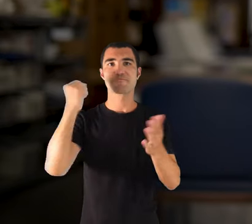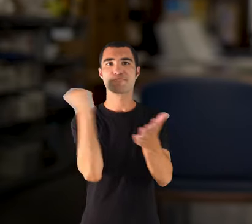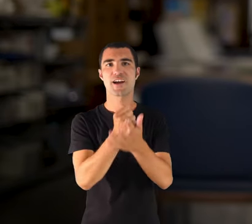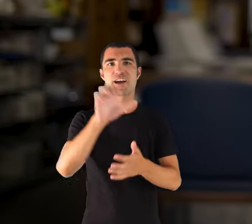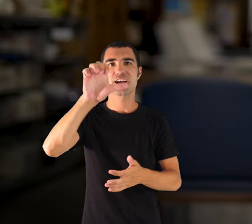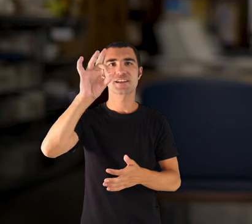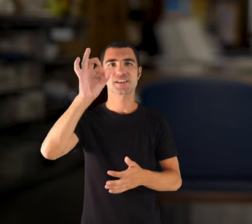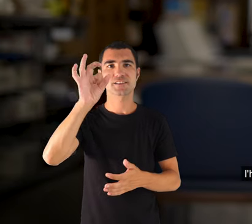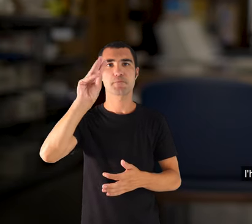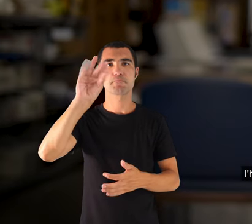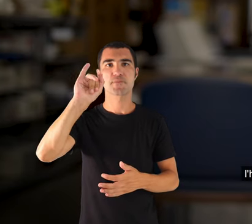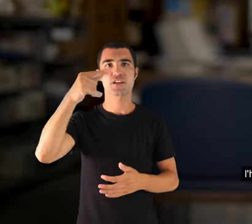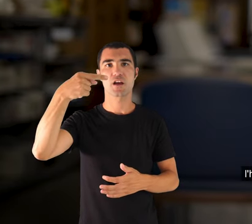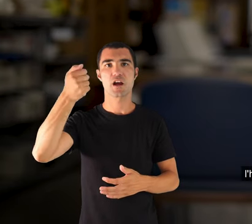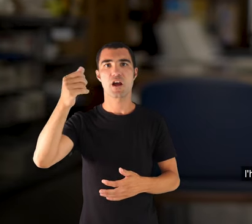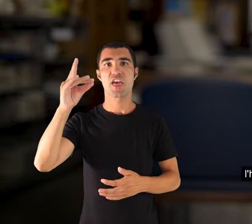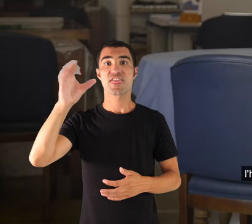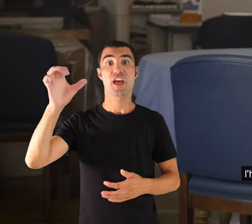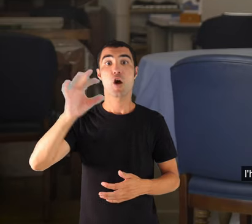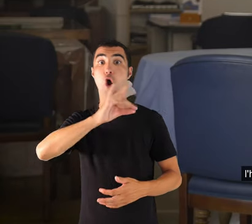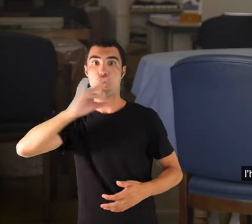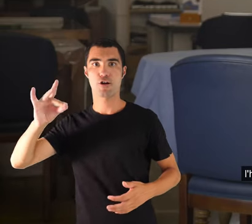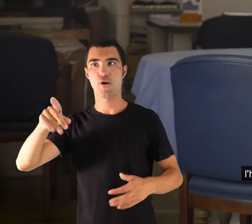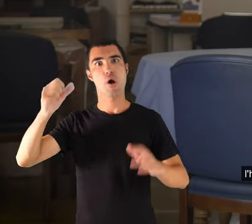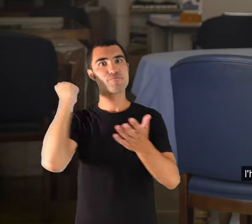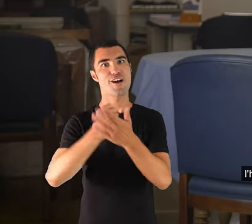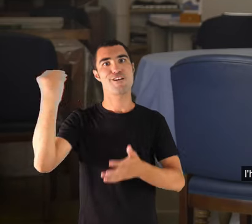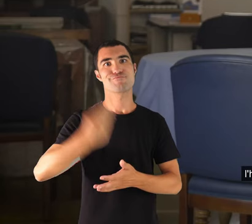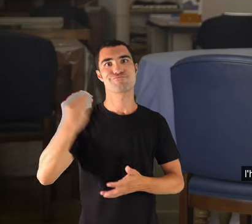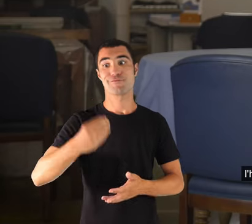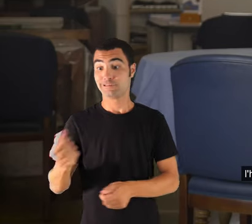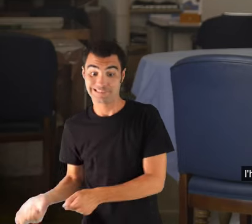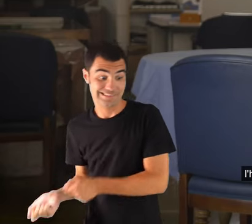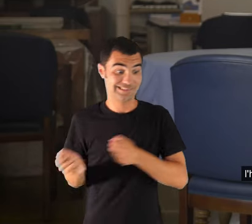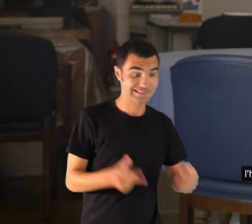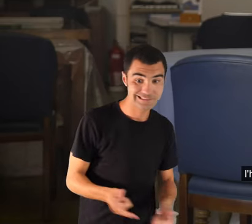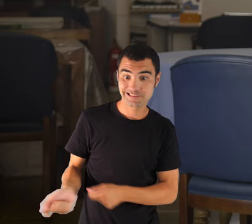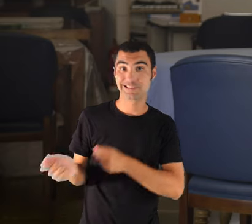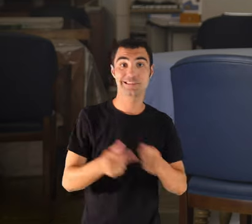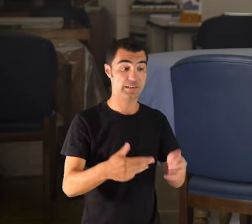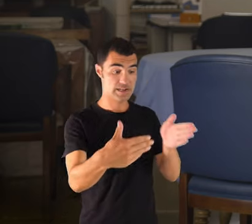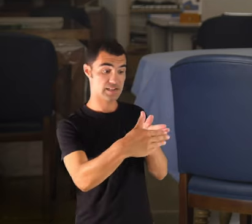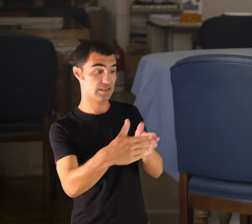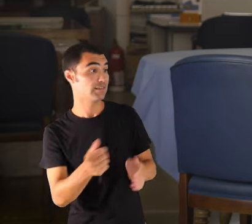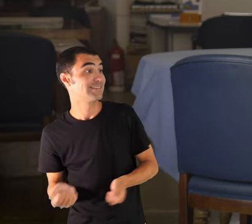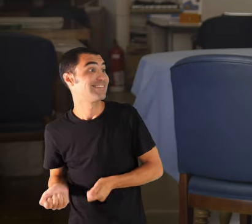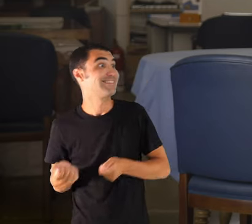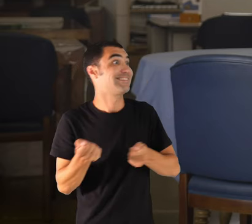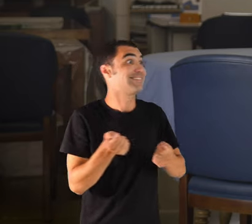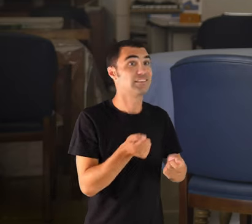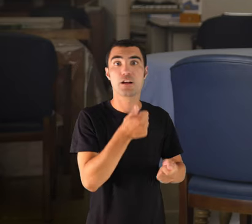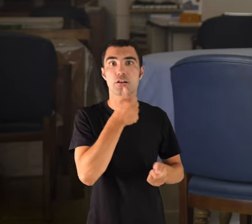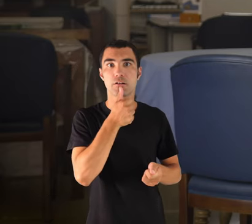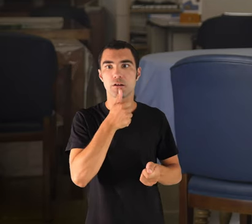era espiga d'oro, i vine a descarregar i no havíem arribat en el racó de l'Argentera, quan se presenta el